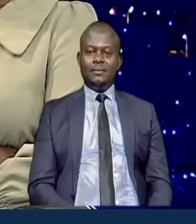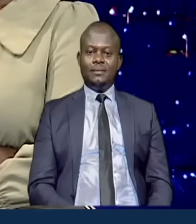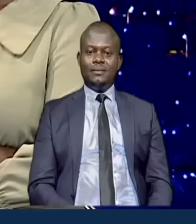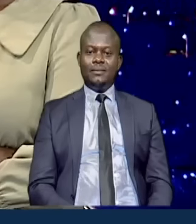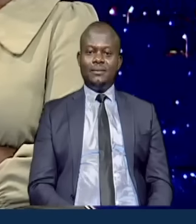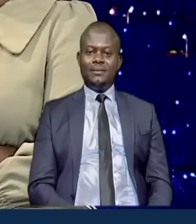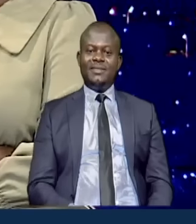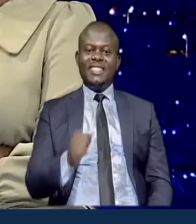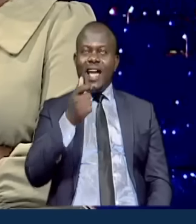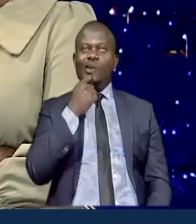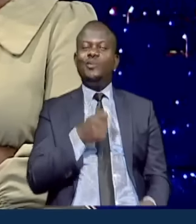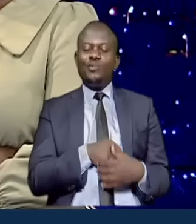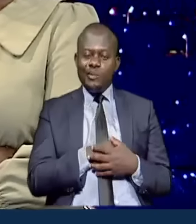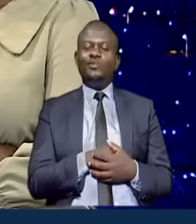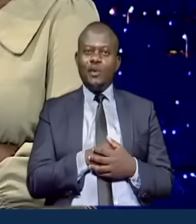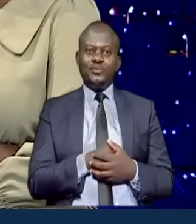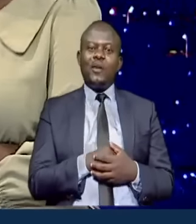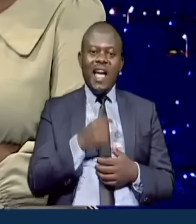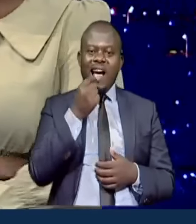akazi iriya ni shikarete wari uri kurya